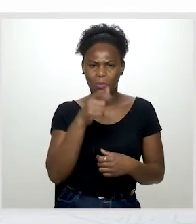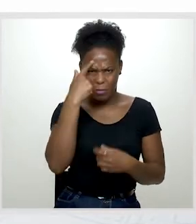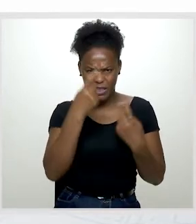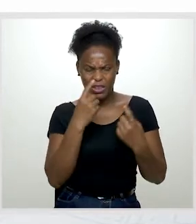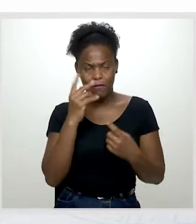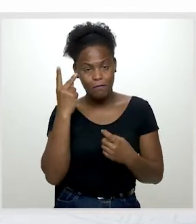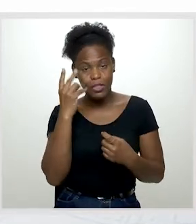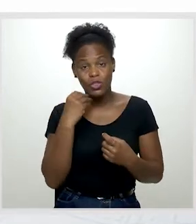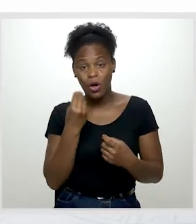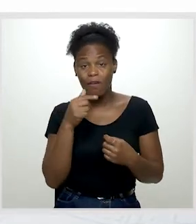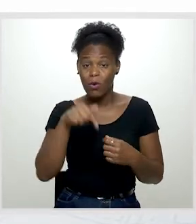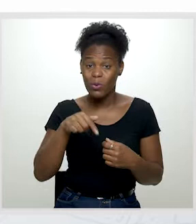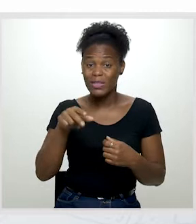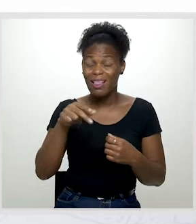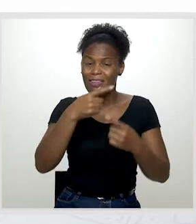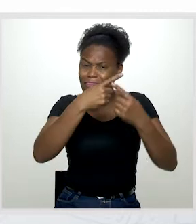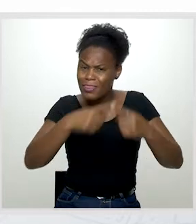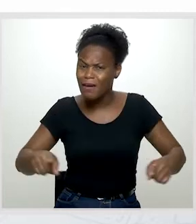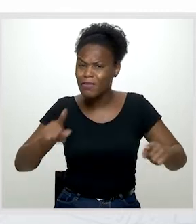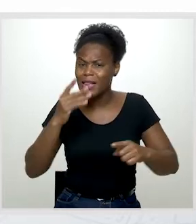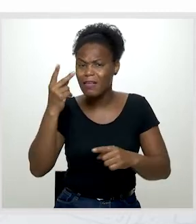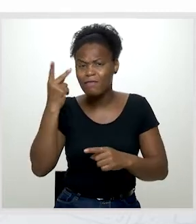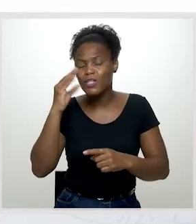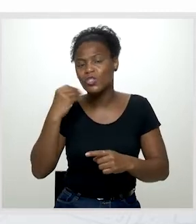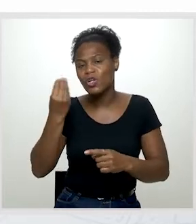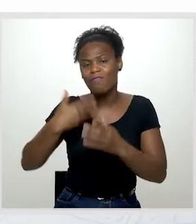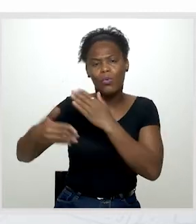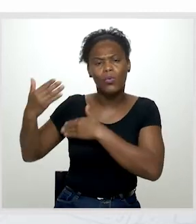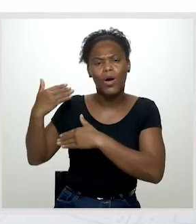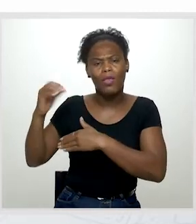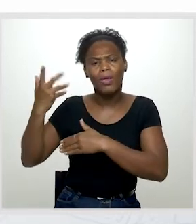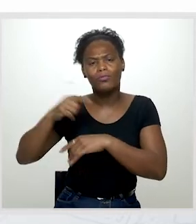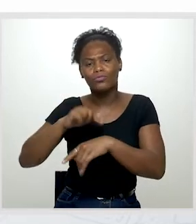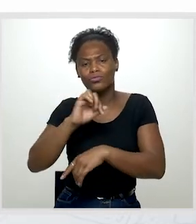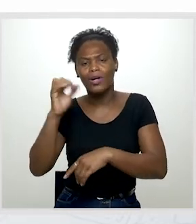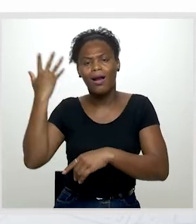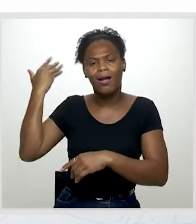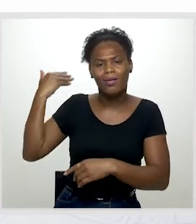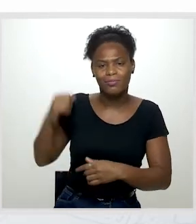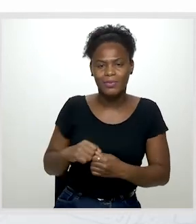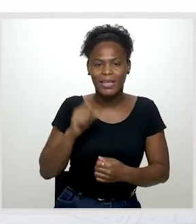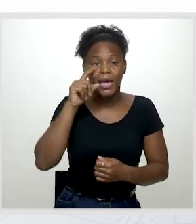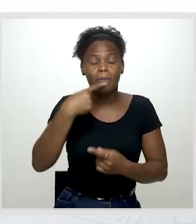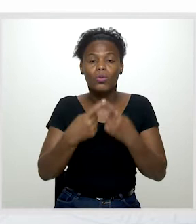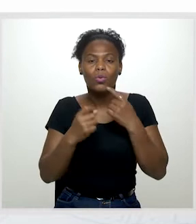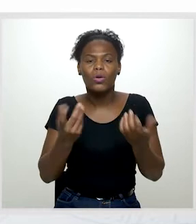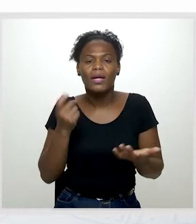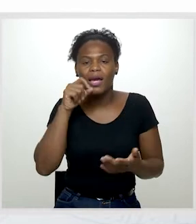la vie des jeunes d'aujourd'hui est très différente de la vie des jeunes à votre époque? Qui a posé cette